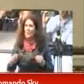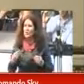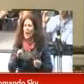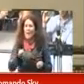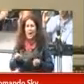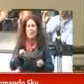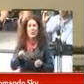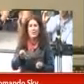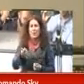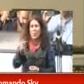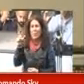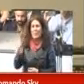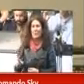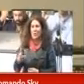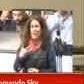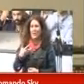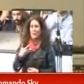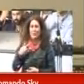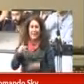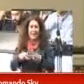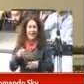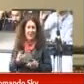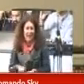persona che ha subito un intervento.